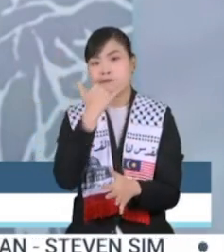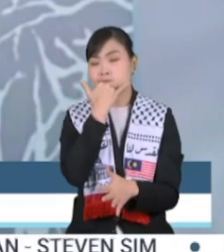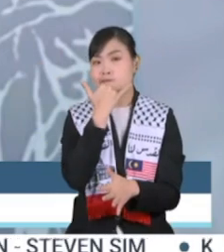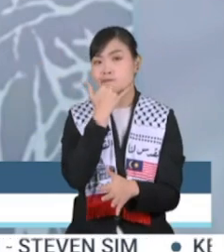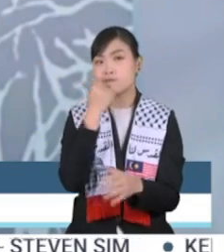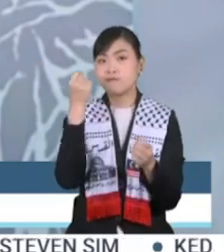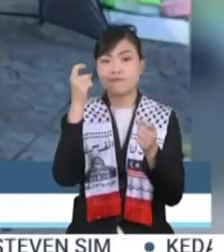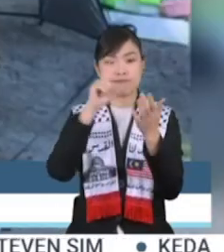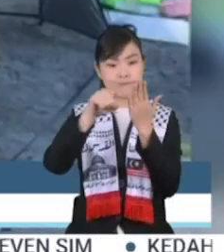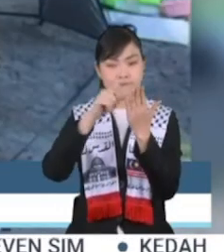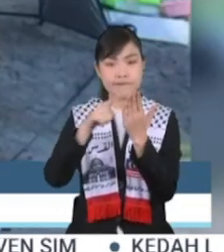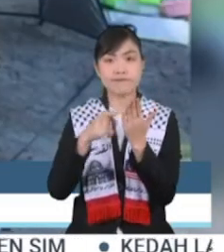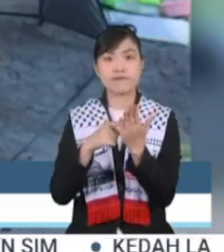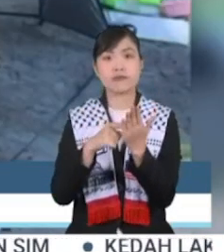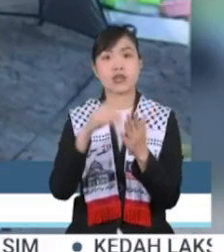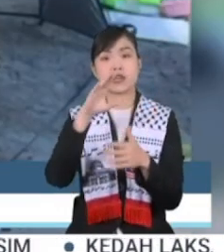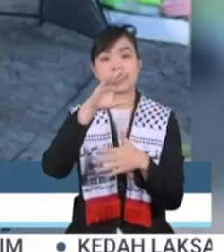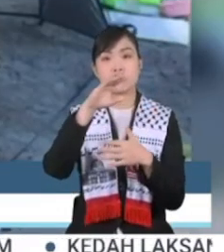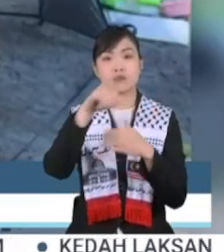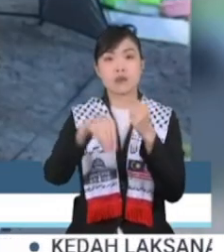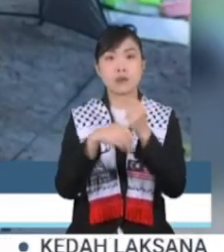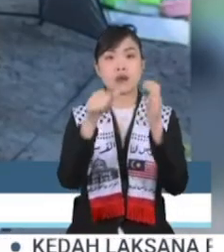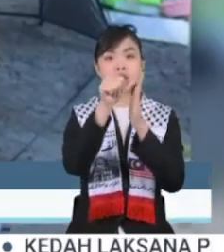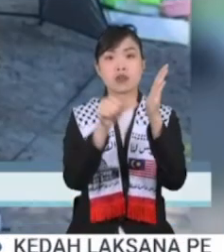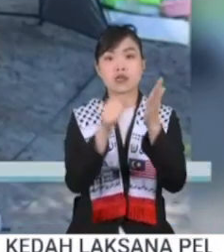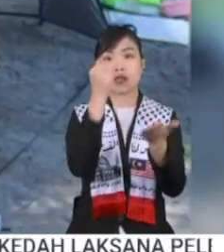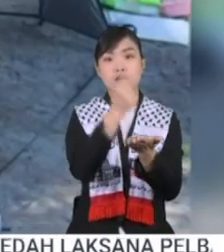pelbagai kesalahan di bawah Akta Imigresen